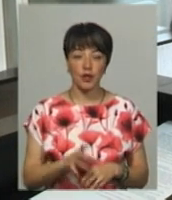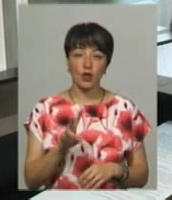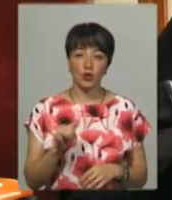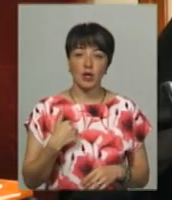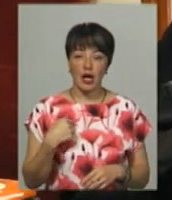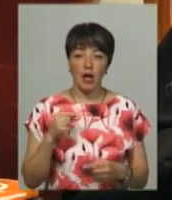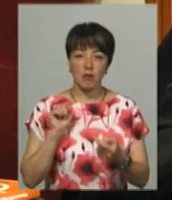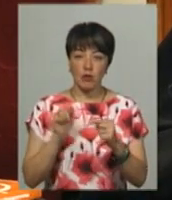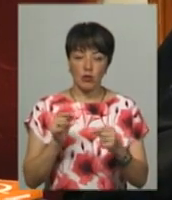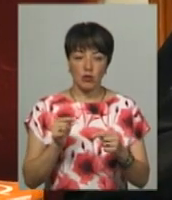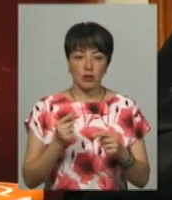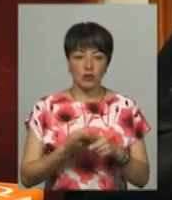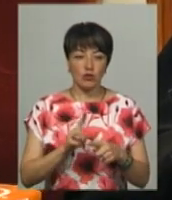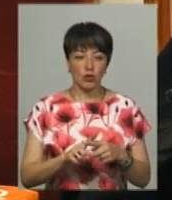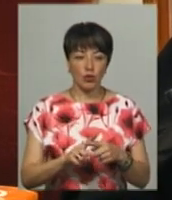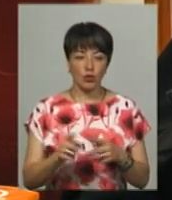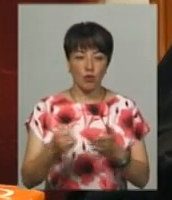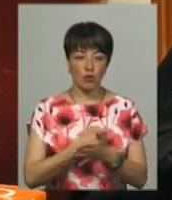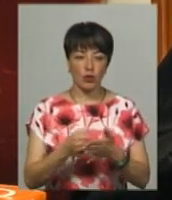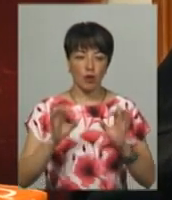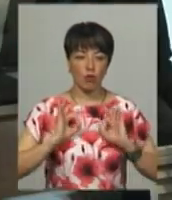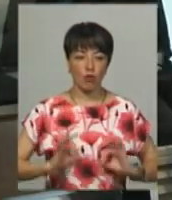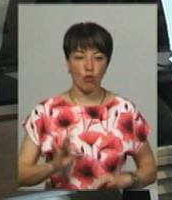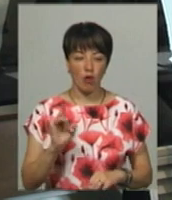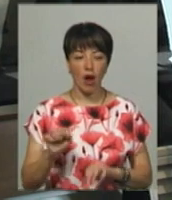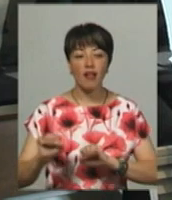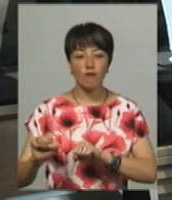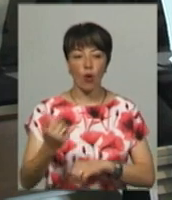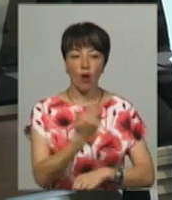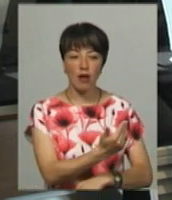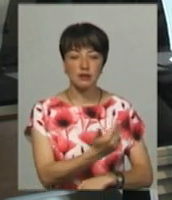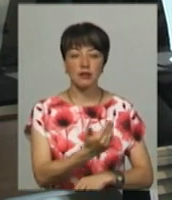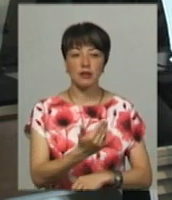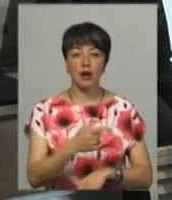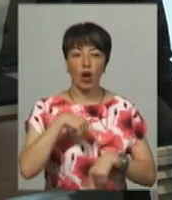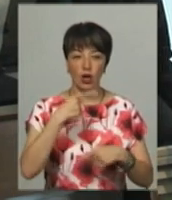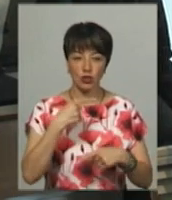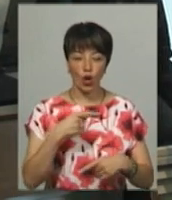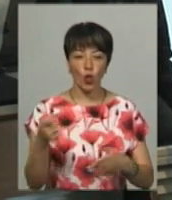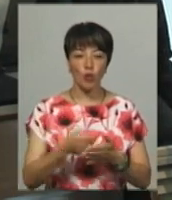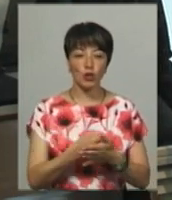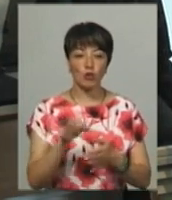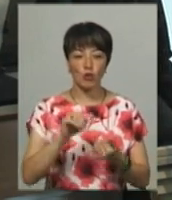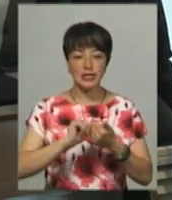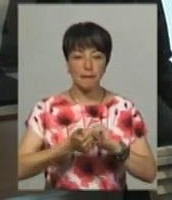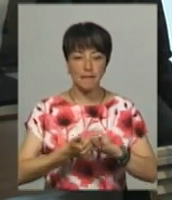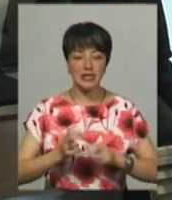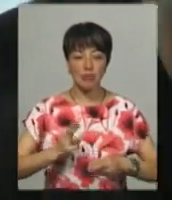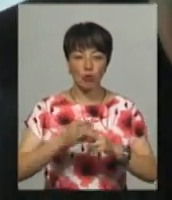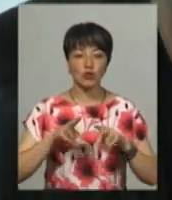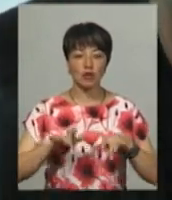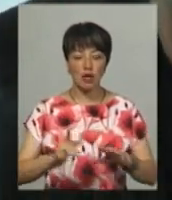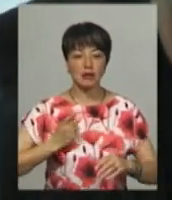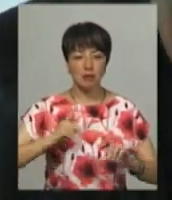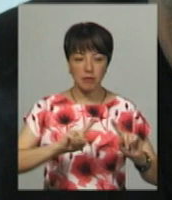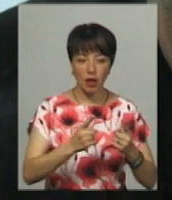я заперечую проти цього клопотання. Адвокат обвинуваченого Юрій Ратушняк каже, клопотали про заміну запобіжного заходу з